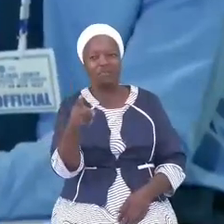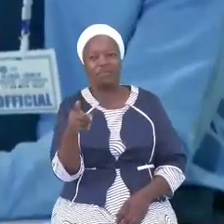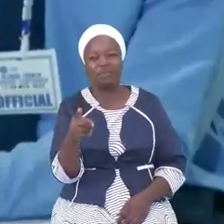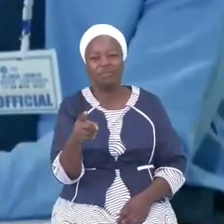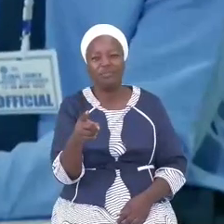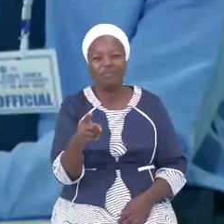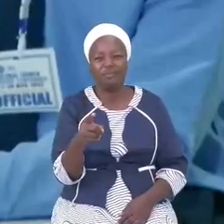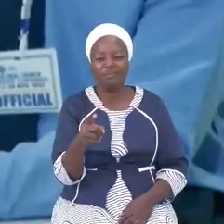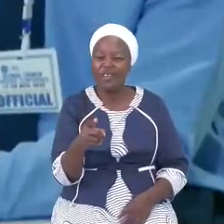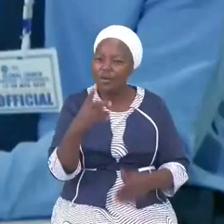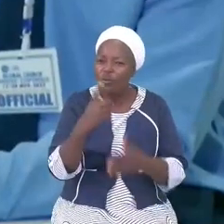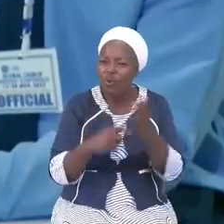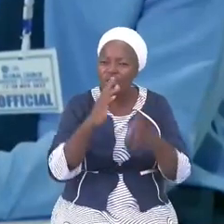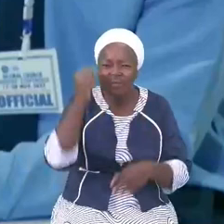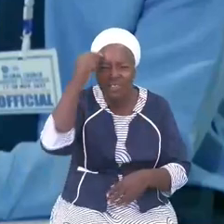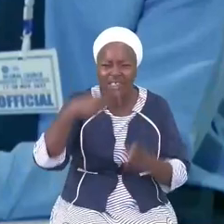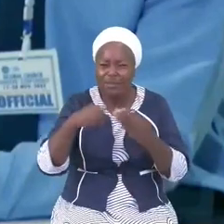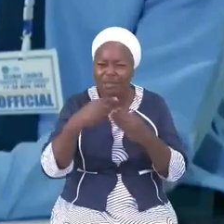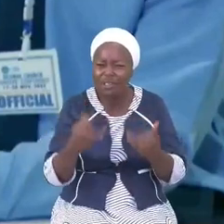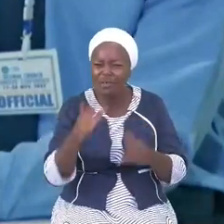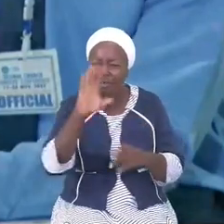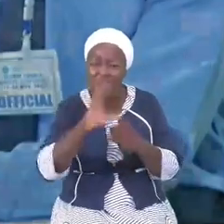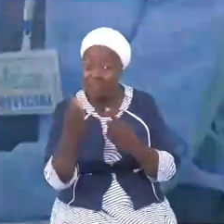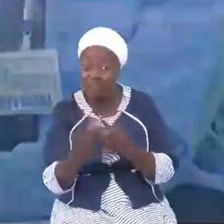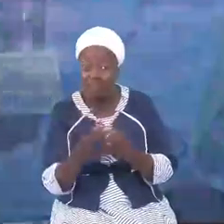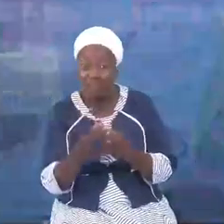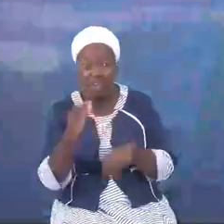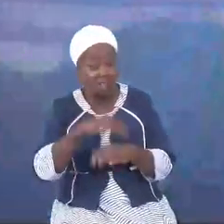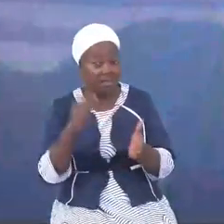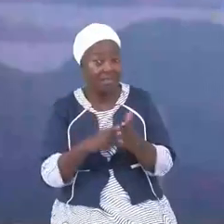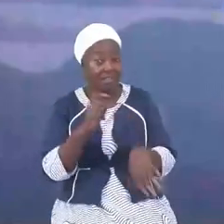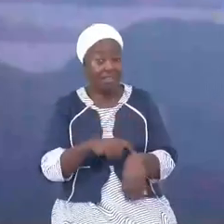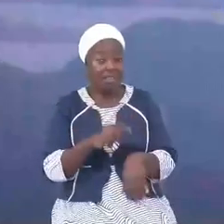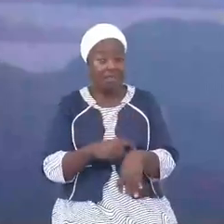À quoi penses-tu? À ta condition en ce moment, où es-tu?